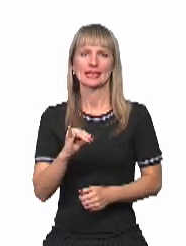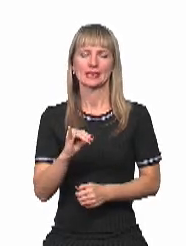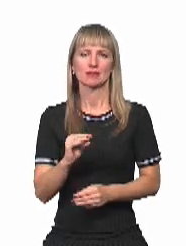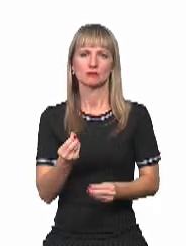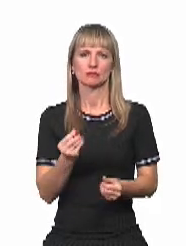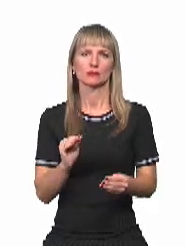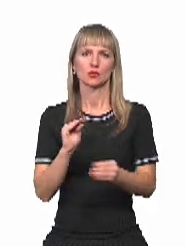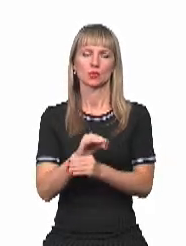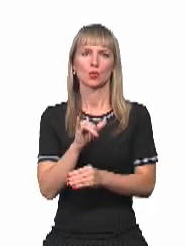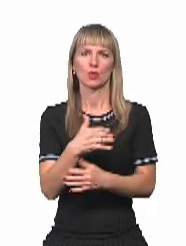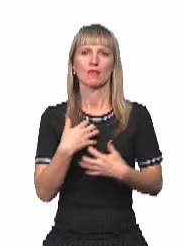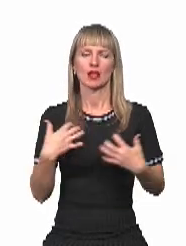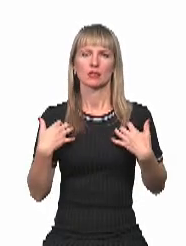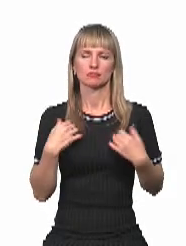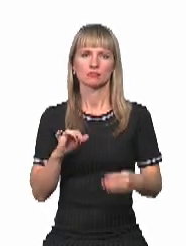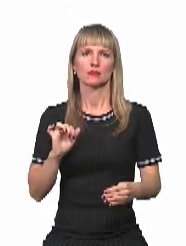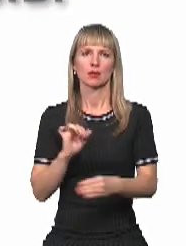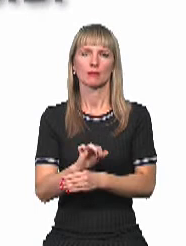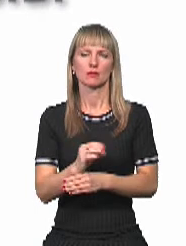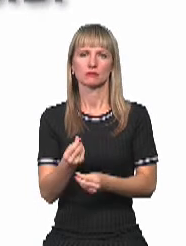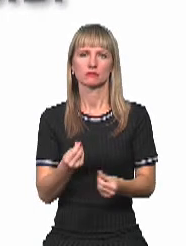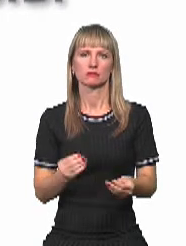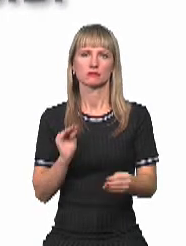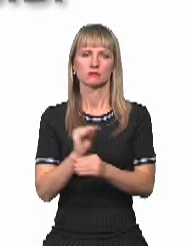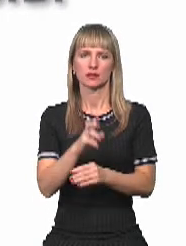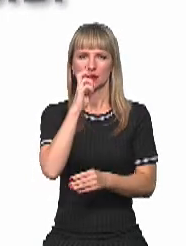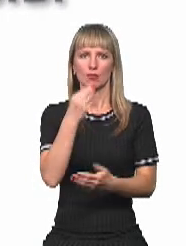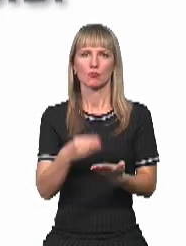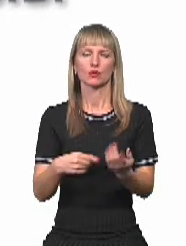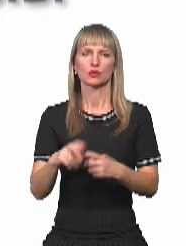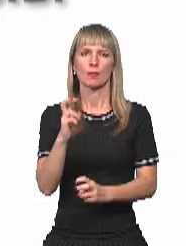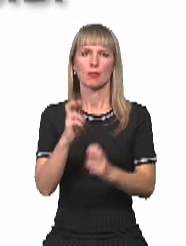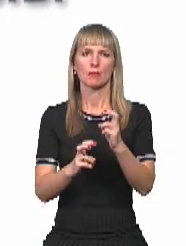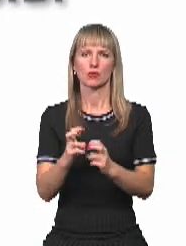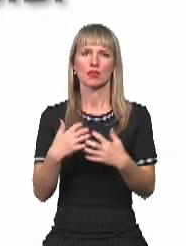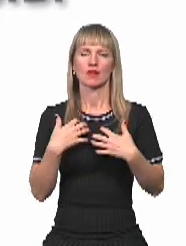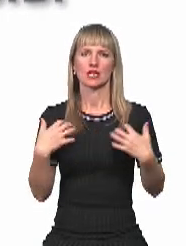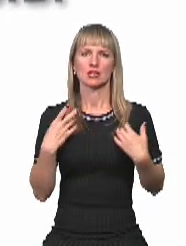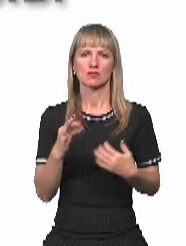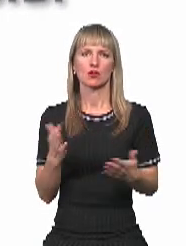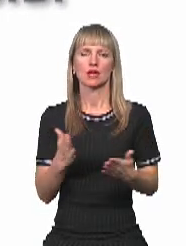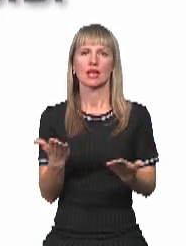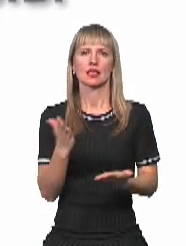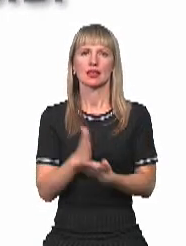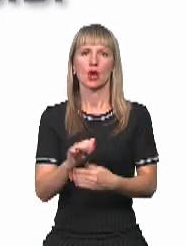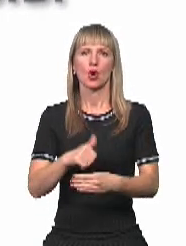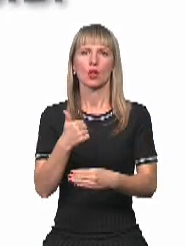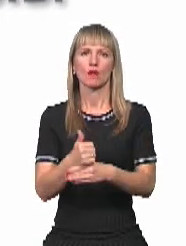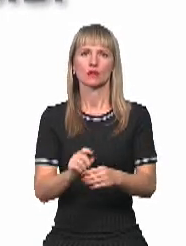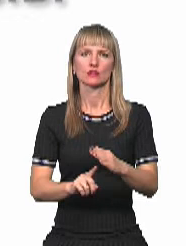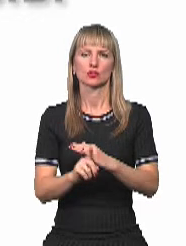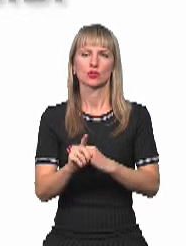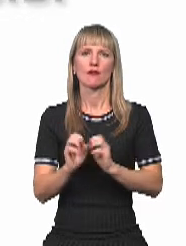дотаціям у тваринництво. Припинити дотувати з державного бюджету промислове тваринництво, яке є головним джерелом